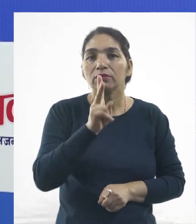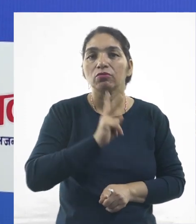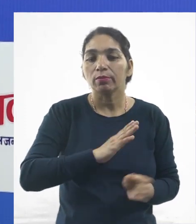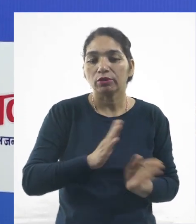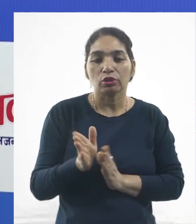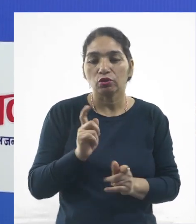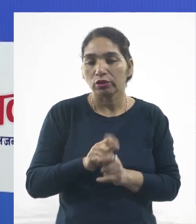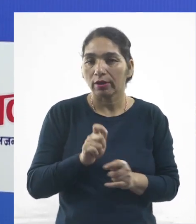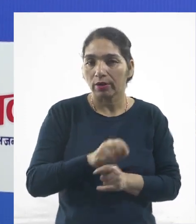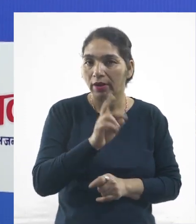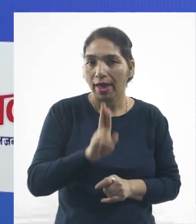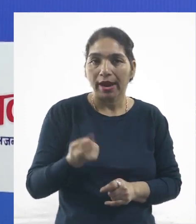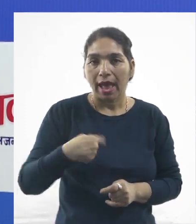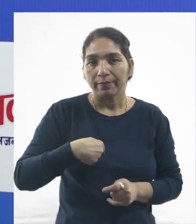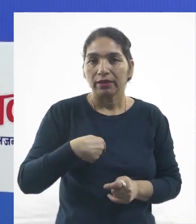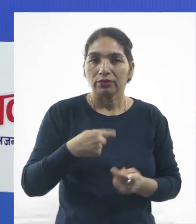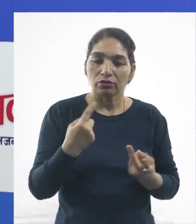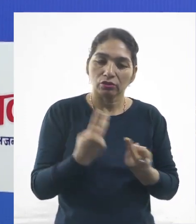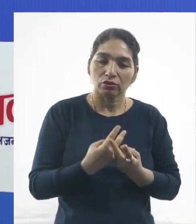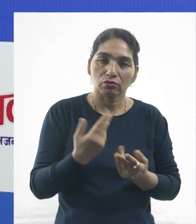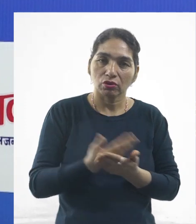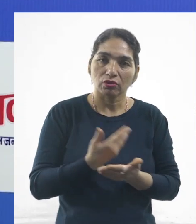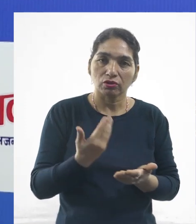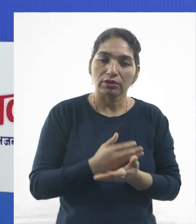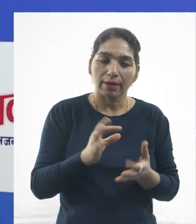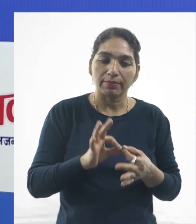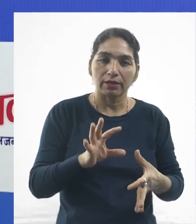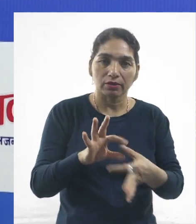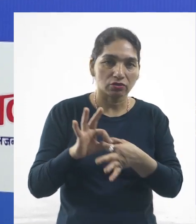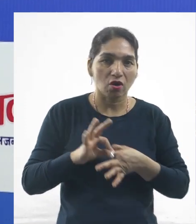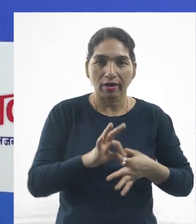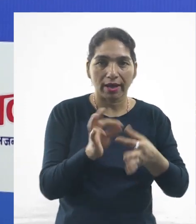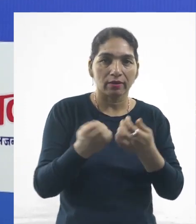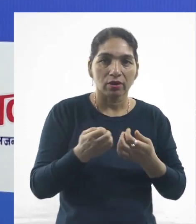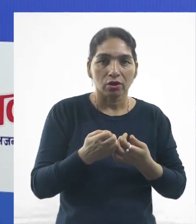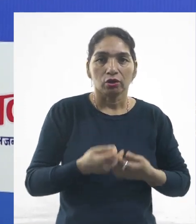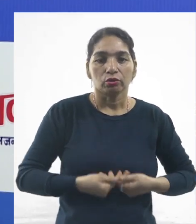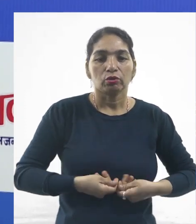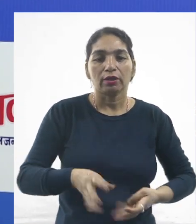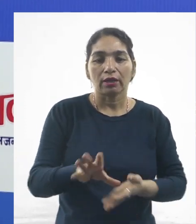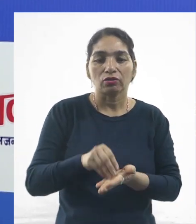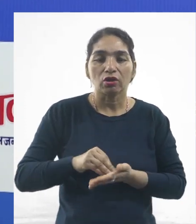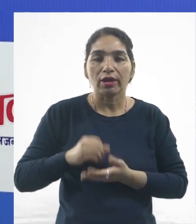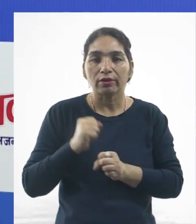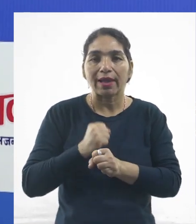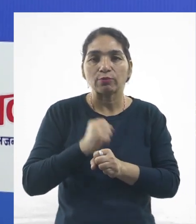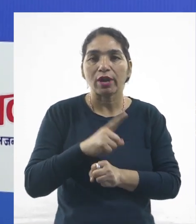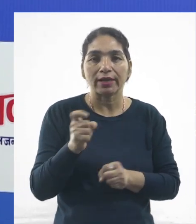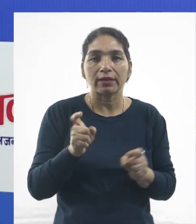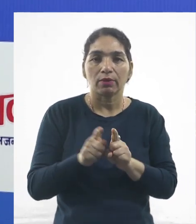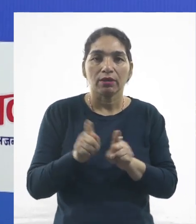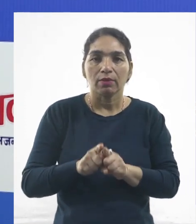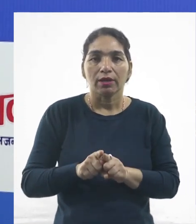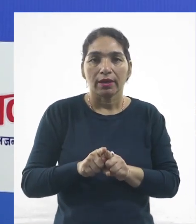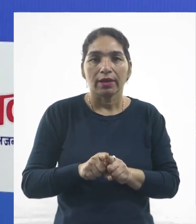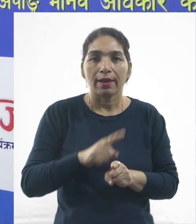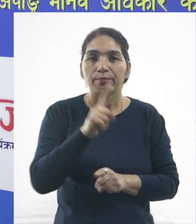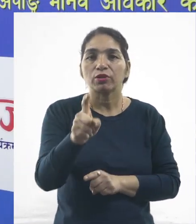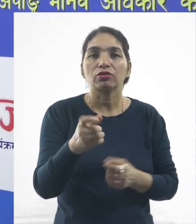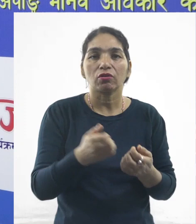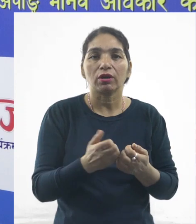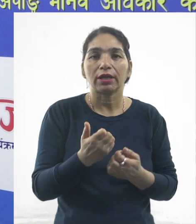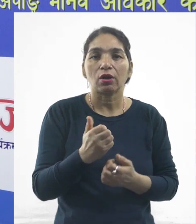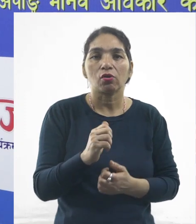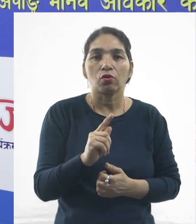पनि अथवा हामी जस्तो तपाईँ हामी जस्तो सङ्घ संस्था मिलेर सहकार्य गरेर भए पनि त्यो तथ्याङ्क सङ्कलनको कामको लागि पनि मैले यहाँलाई प्रश्न गरेँ भने के होला